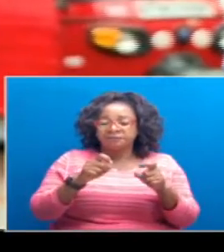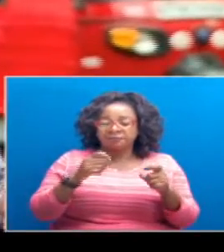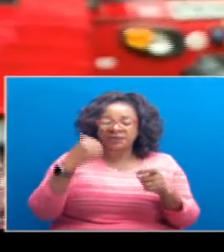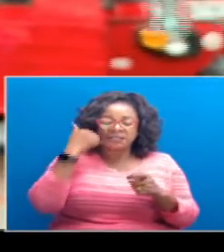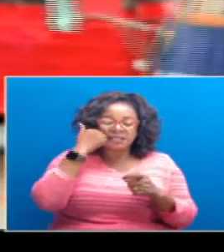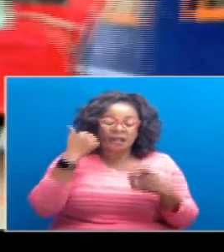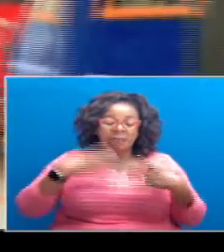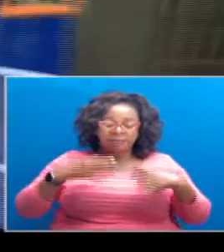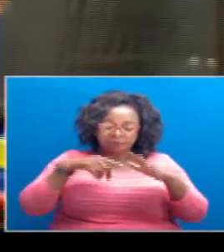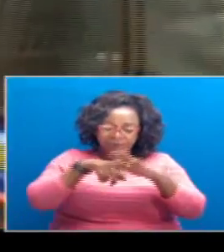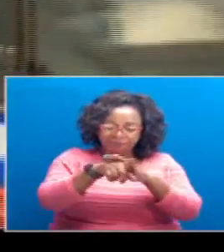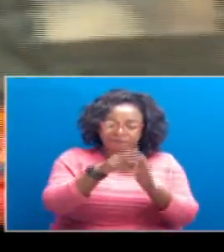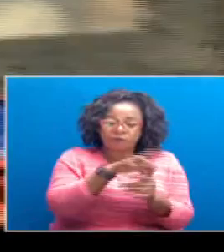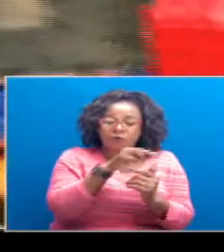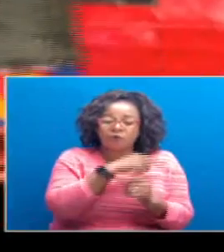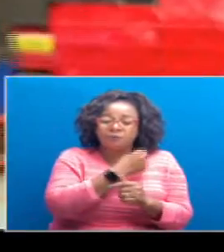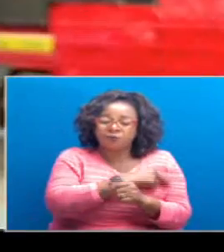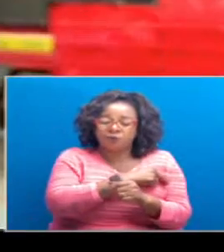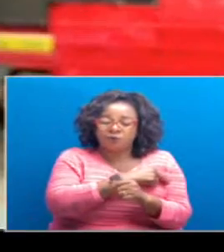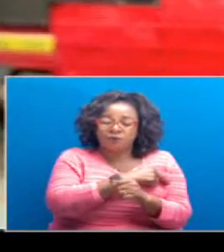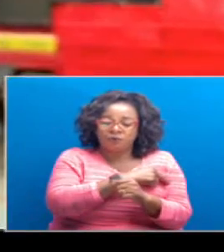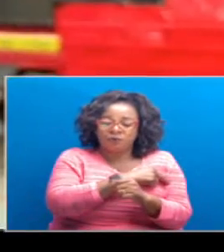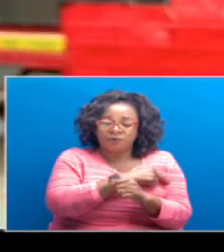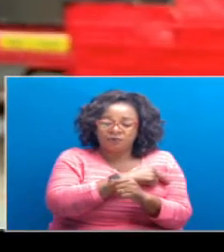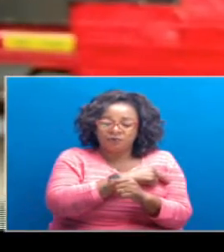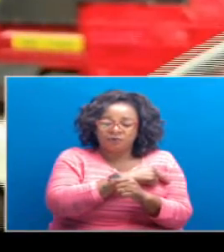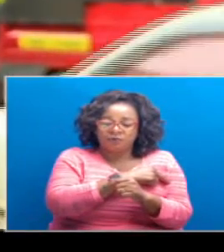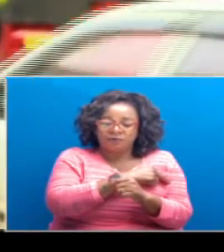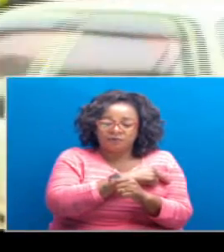kwa hospitali, unapata